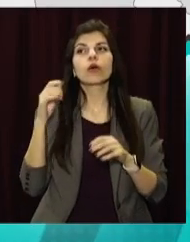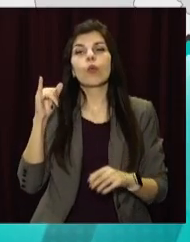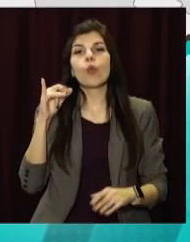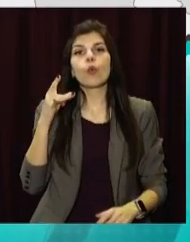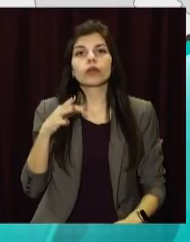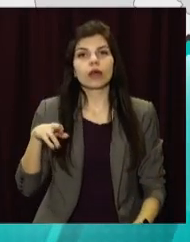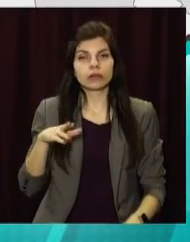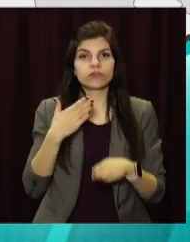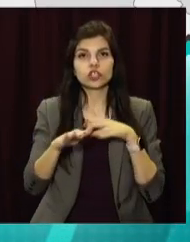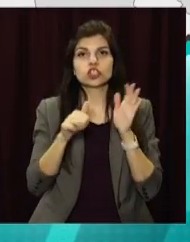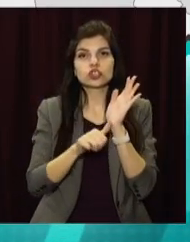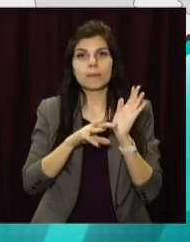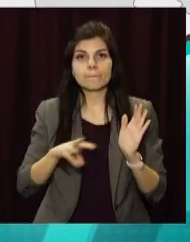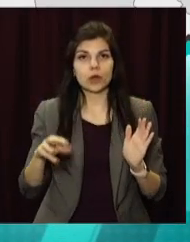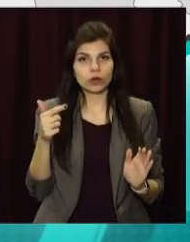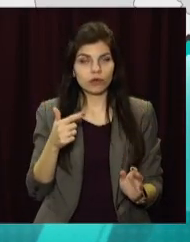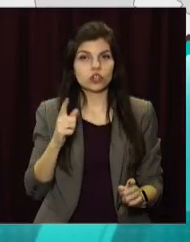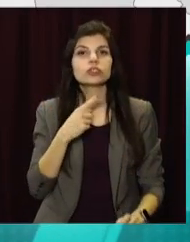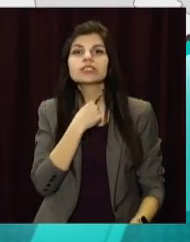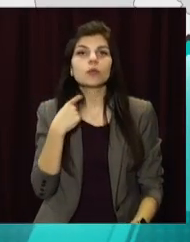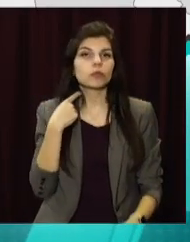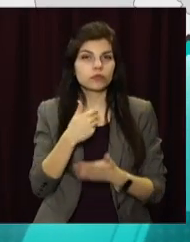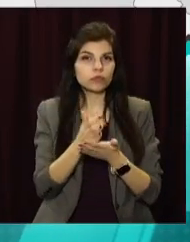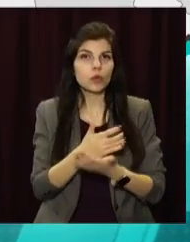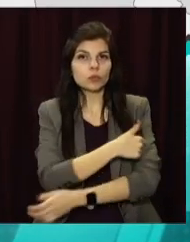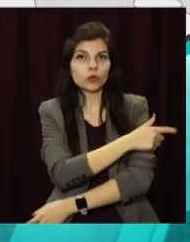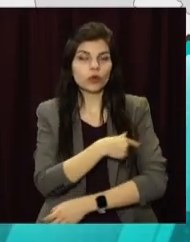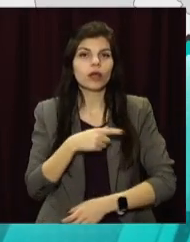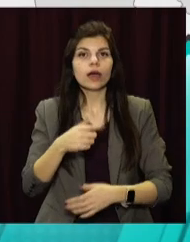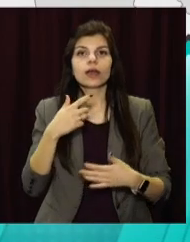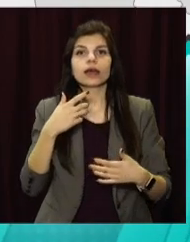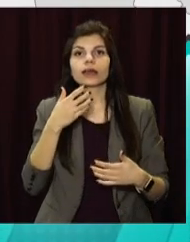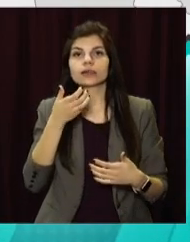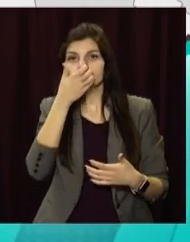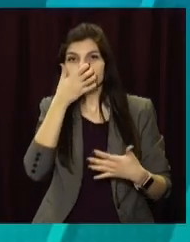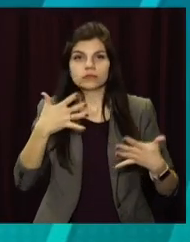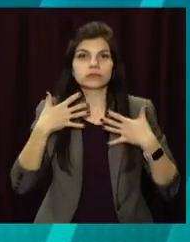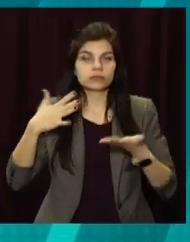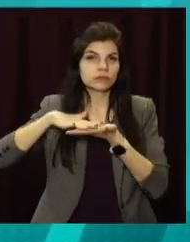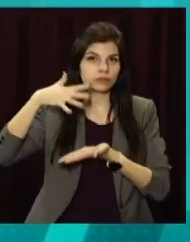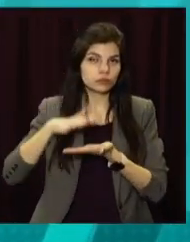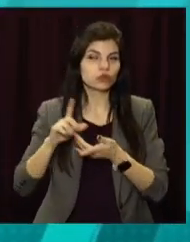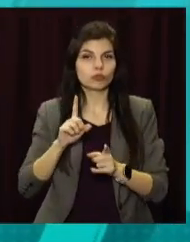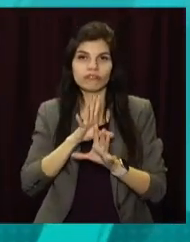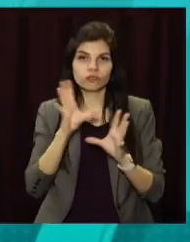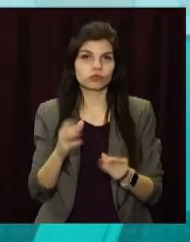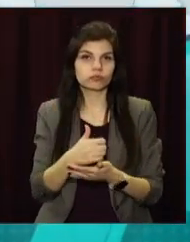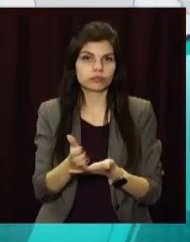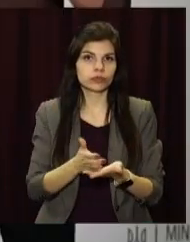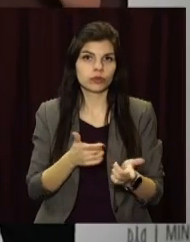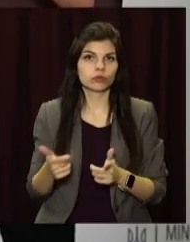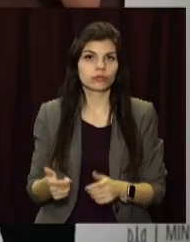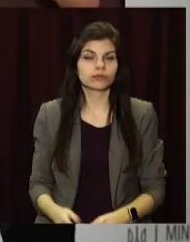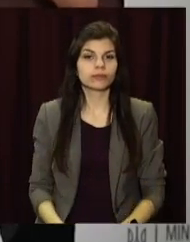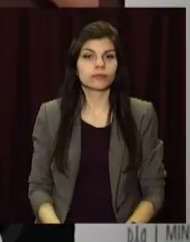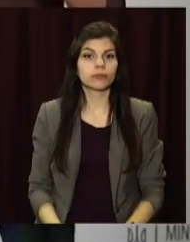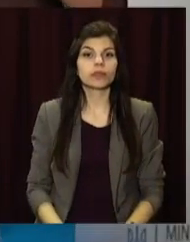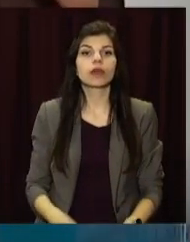заражених. Ушпиталили понад 4 тисячі людей, кажуть у МОЗ. Найбільша кількість захворілих у Житомирській, Львівській,